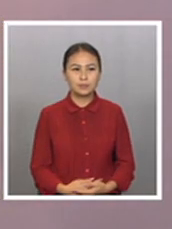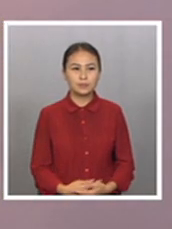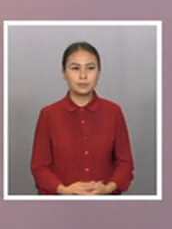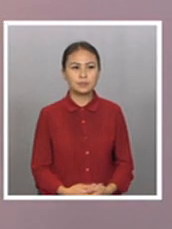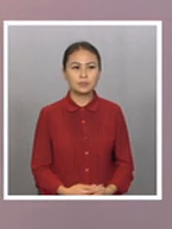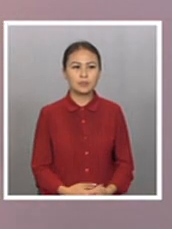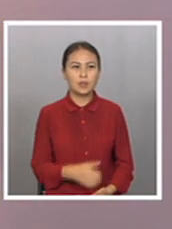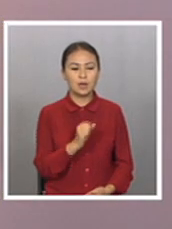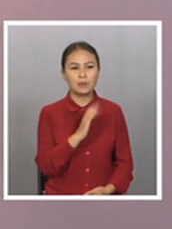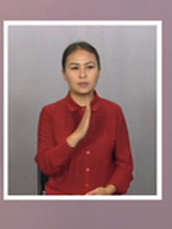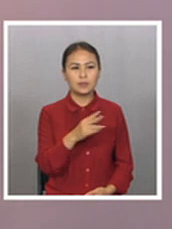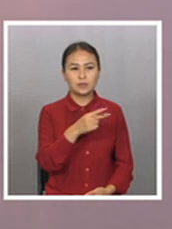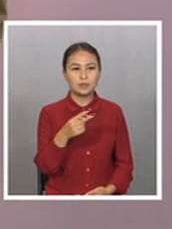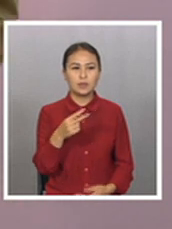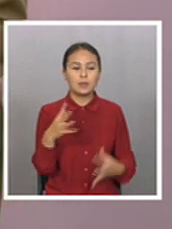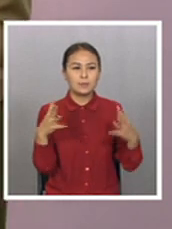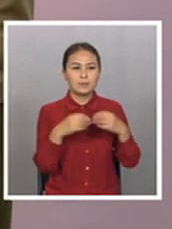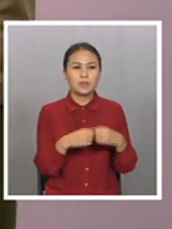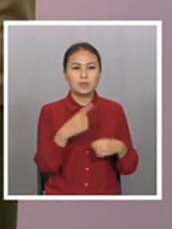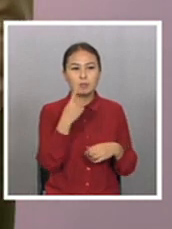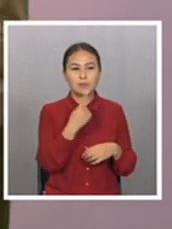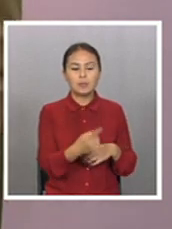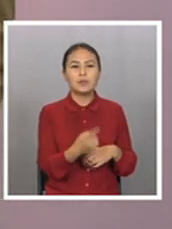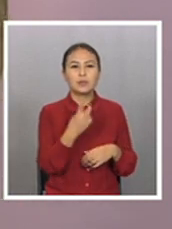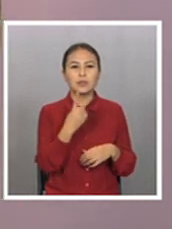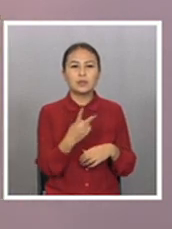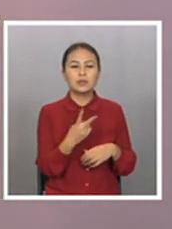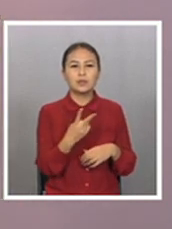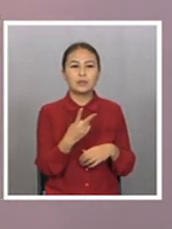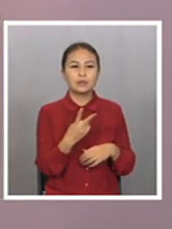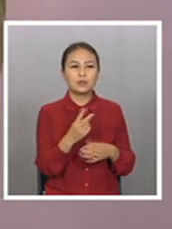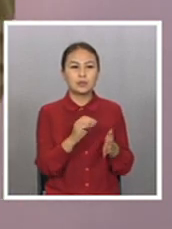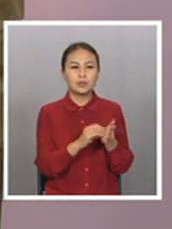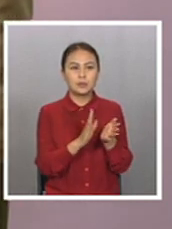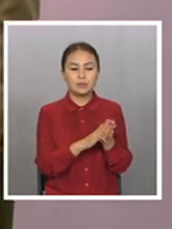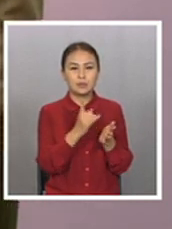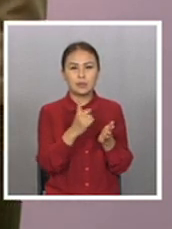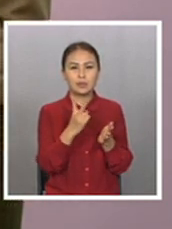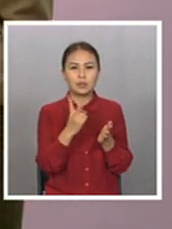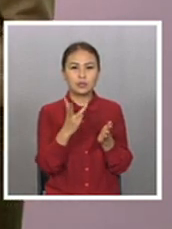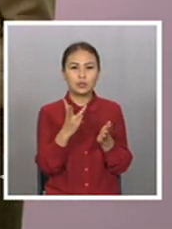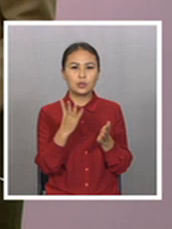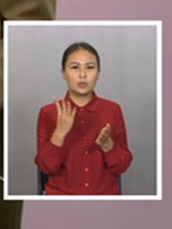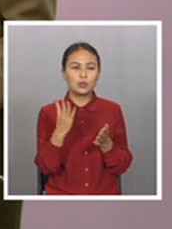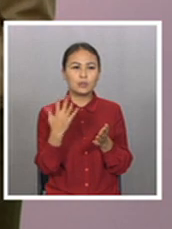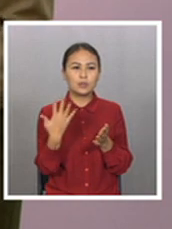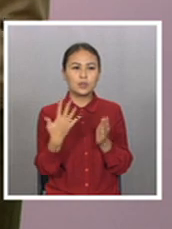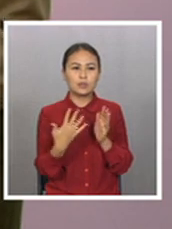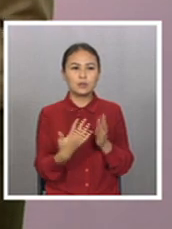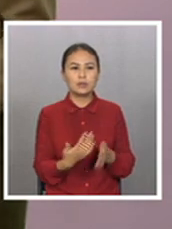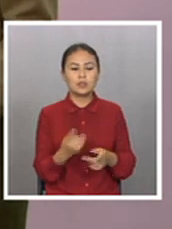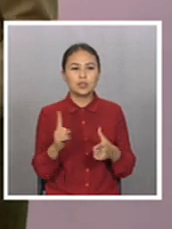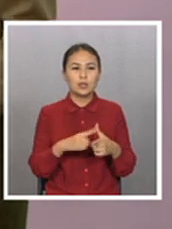тең. А және В жиындарының бірігуінің нәтижесінде элементтер 1, 2, 3, 4